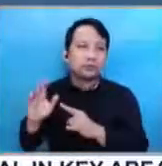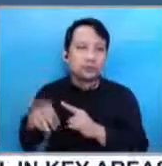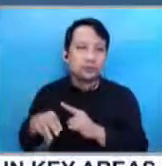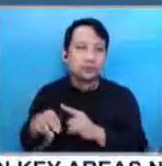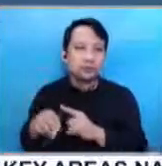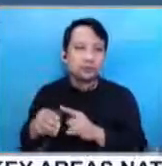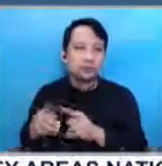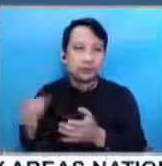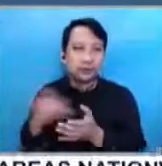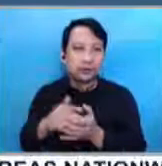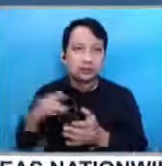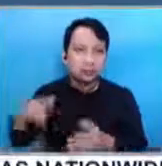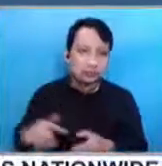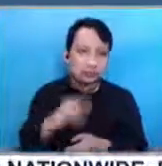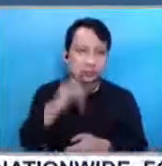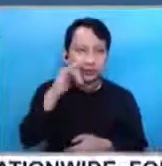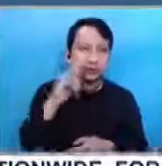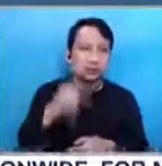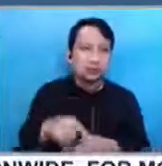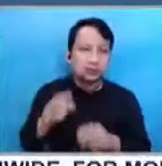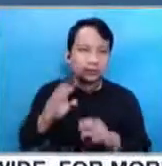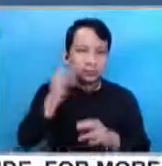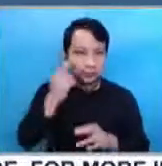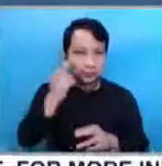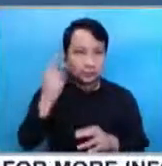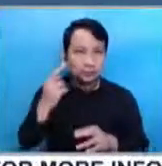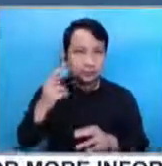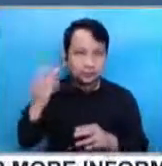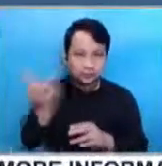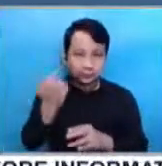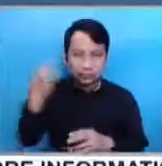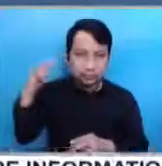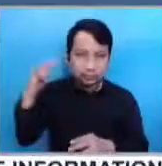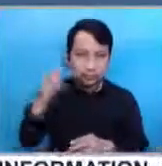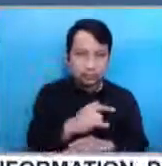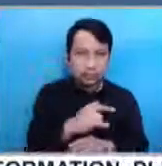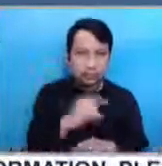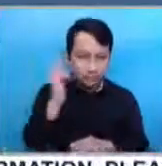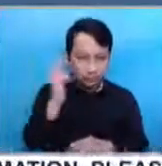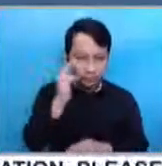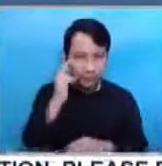take-off. Hindi pa malinaw ang dahilan sa emergency landing at sa mismong jet crash.